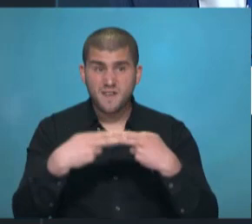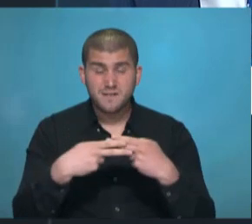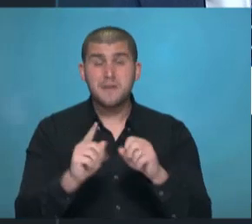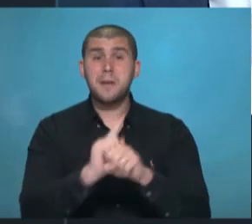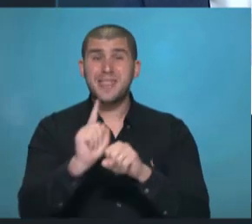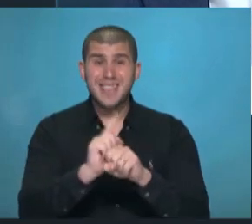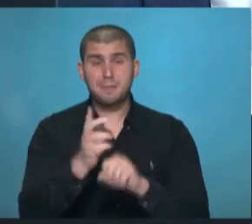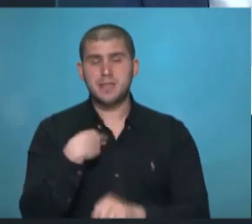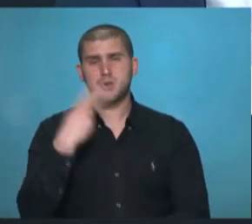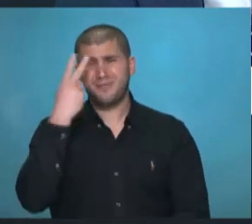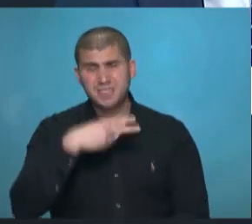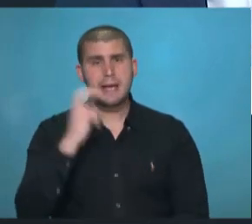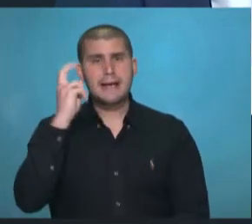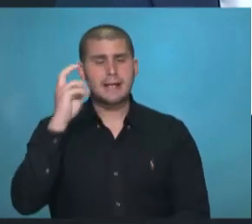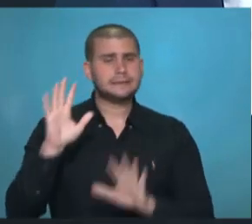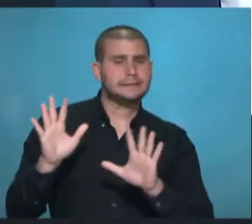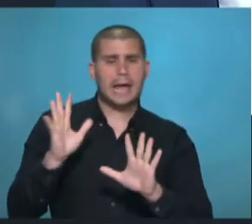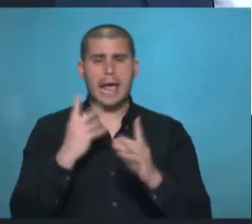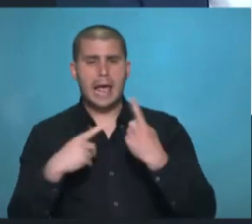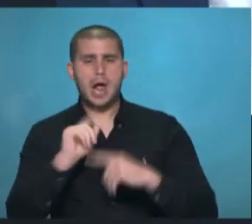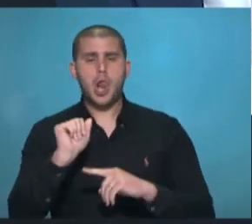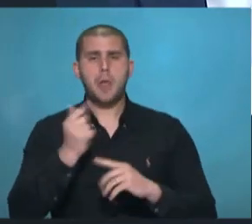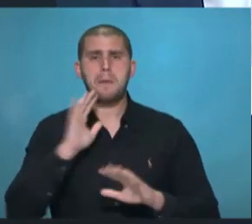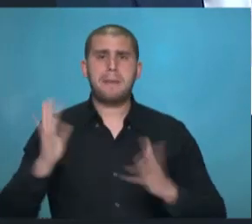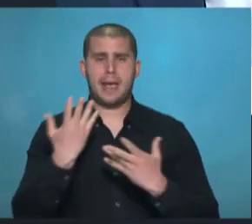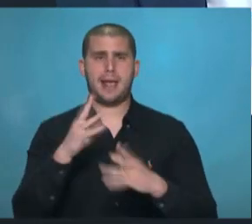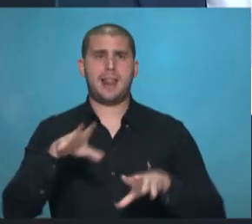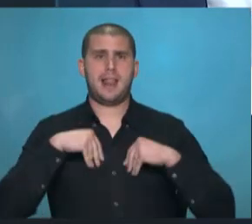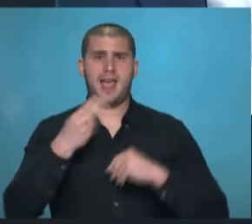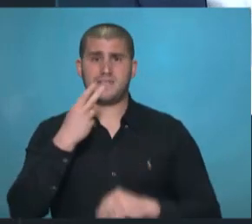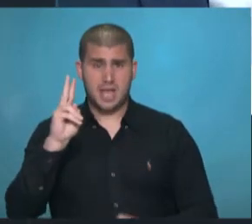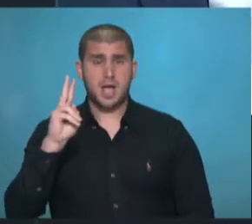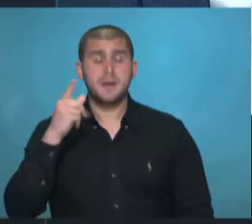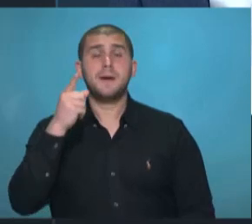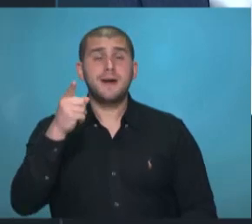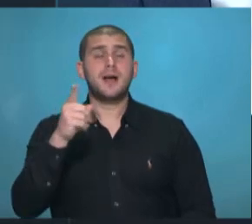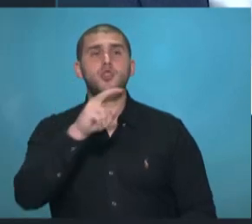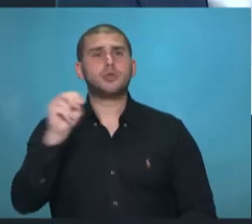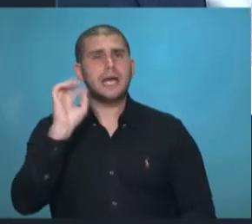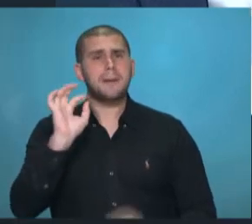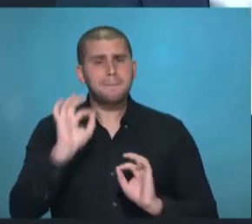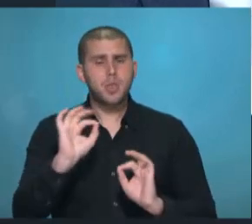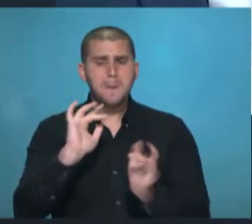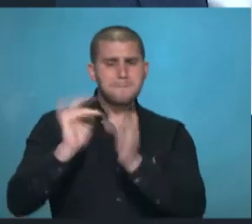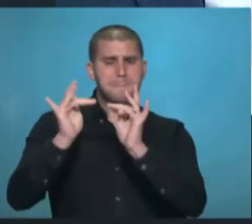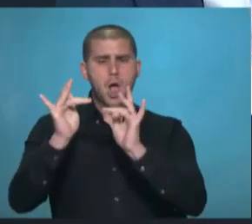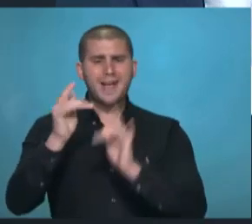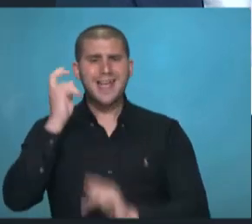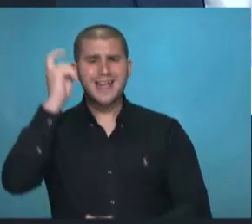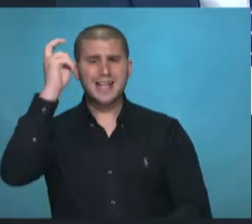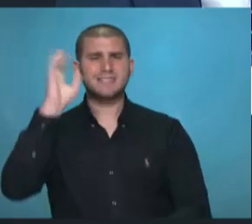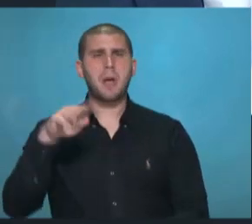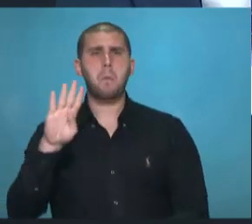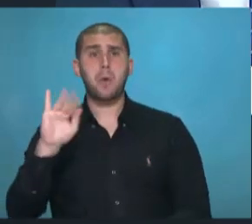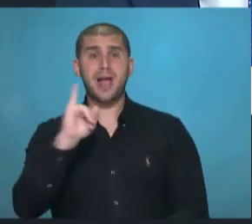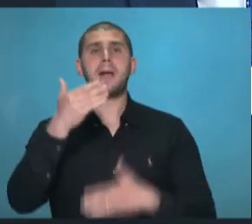הזה, מה שאנחנו מבינים, גנץ לא ממהר לספק את ההתחייבות הזאת. דרך אגב, הנושא הזה בדיוק היה סלע המחלוקת בין גנץ ליעלון.